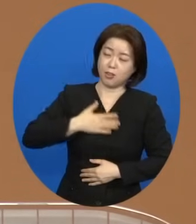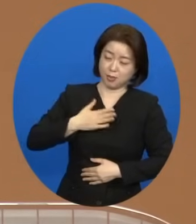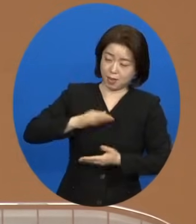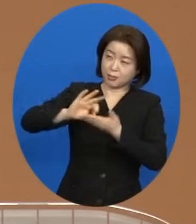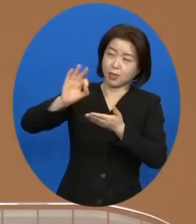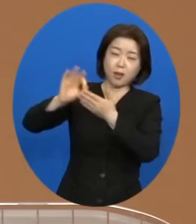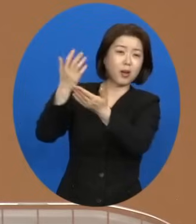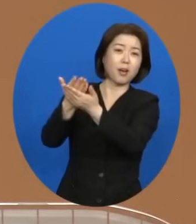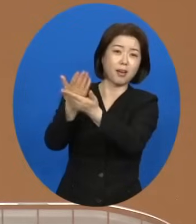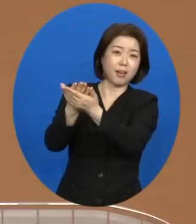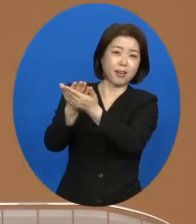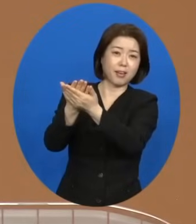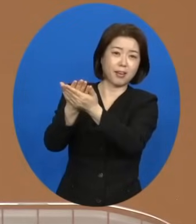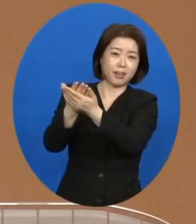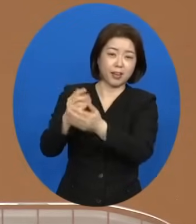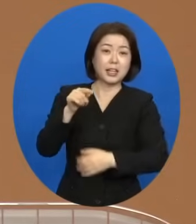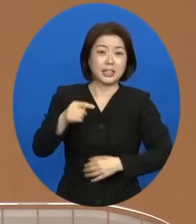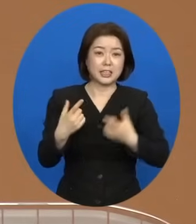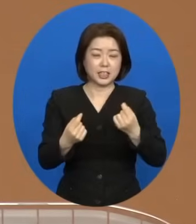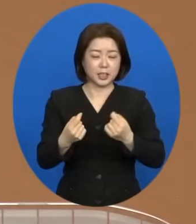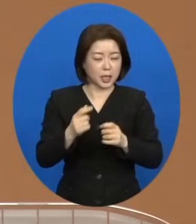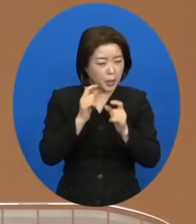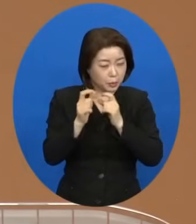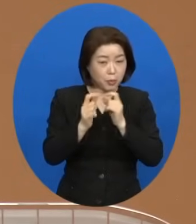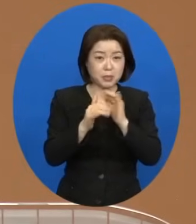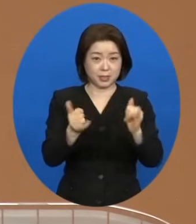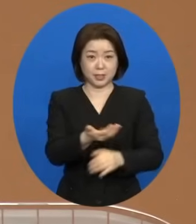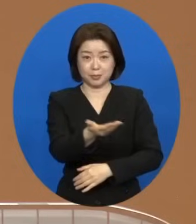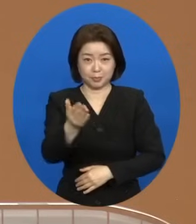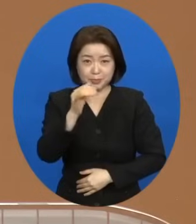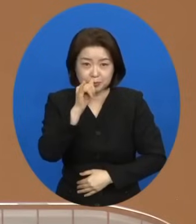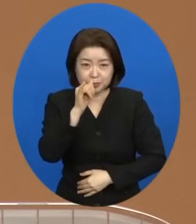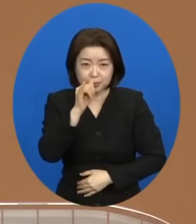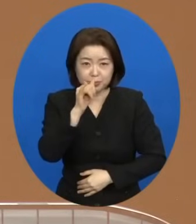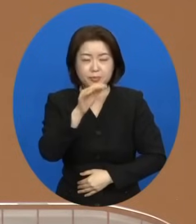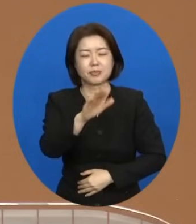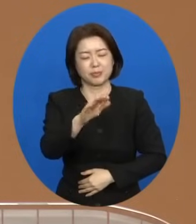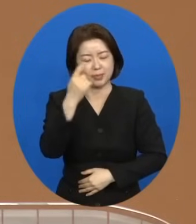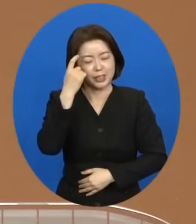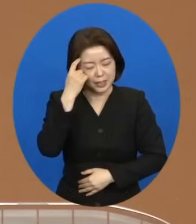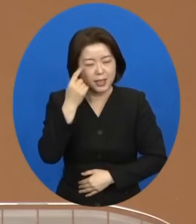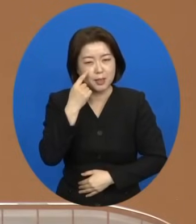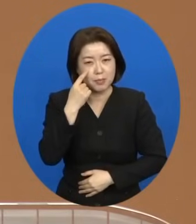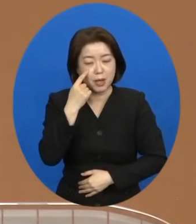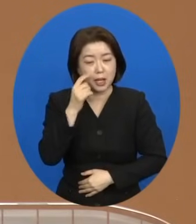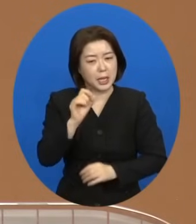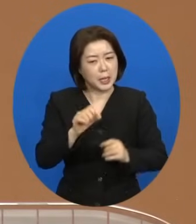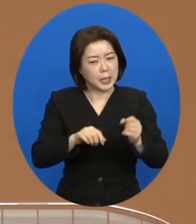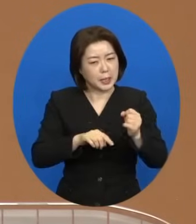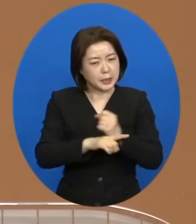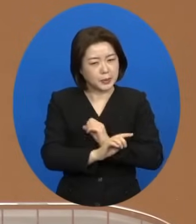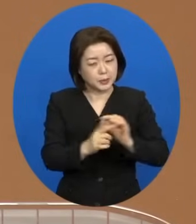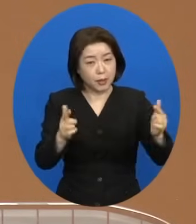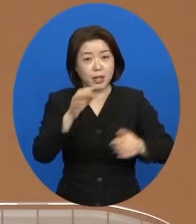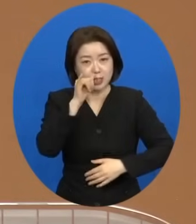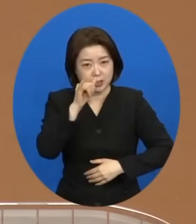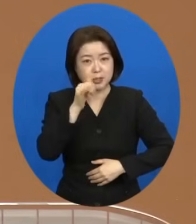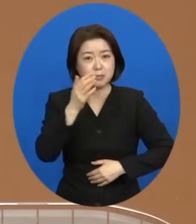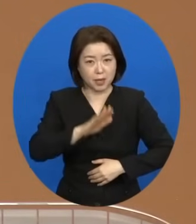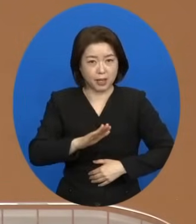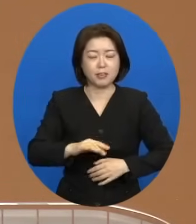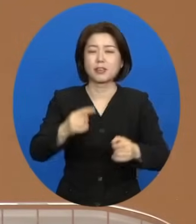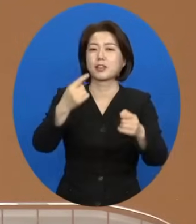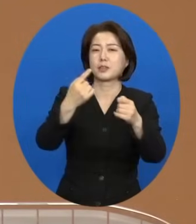주십시오 아 그렇게 혹시 고민하신 분이 계시다면 한번 생각해 보세요 원인이 여러 가지가 있겠지만 왜 하나님이 잘 쓰시지 않을까 첫